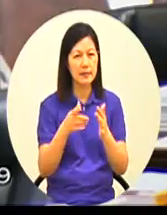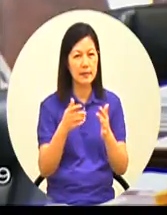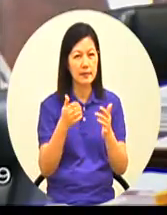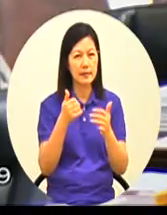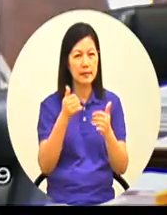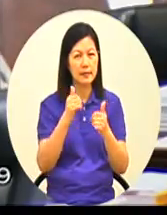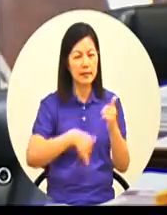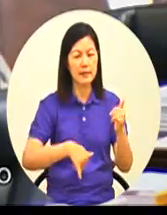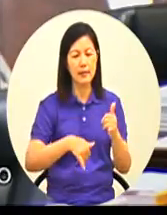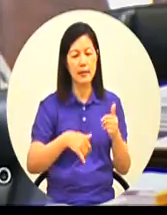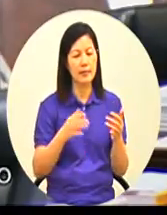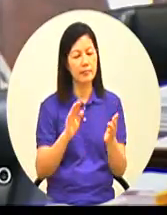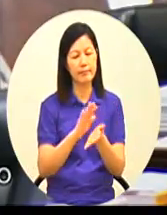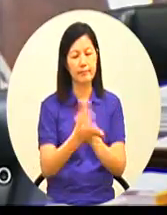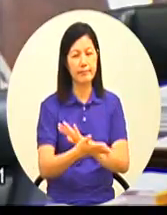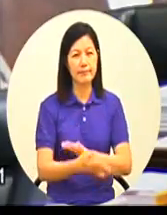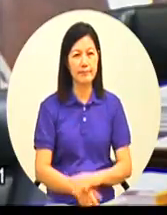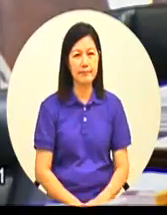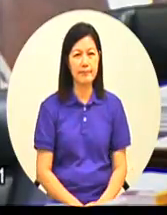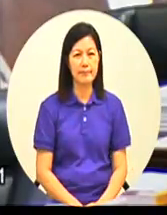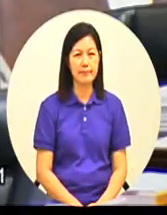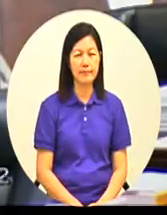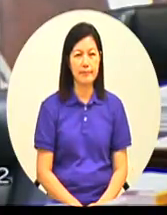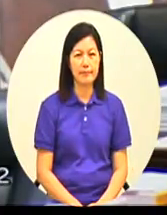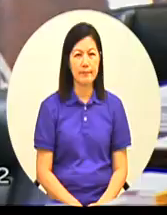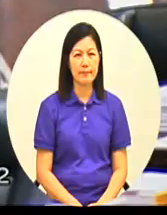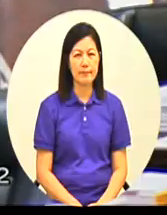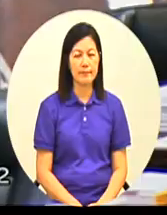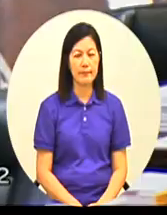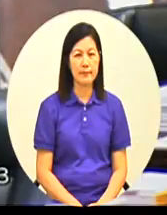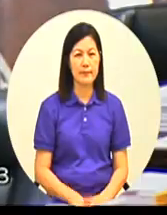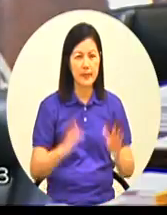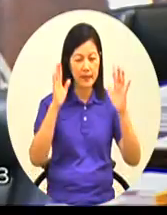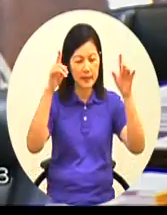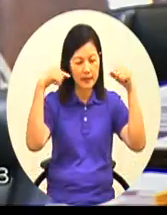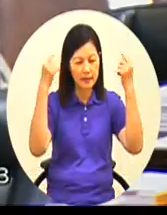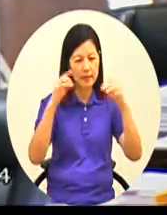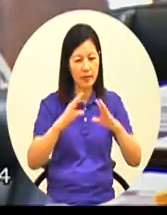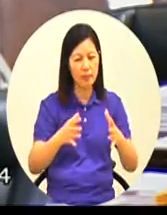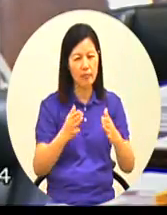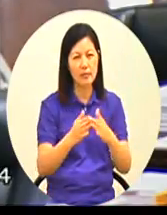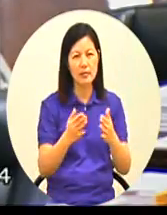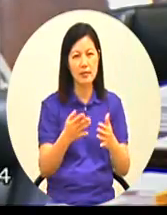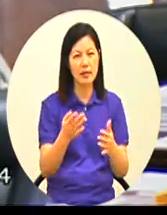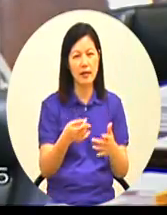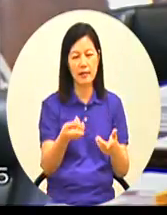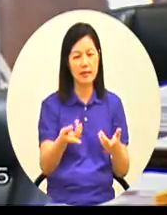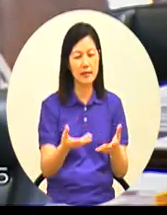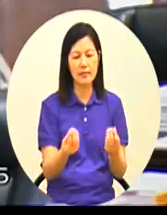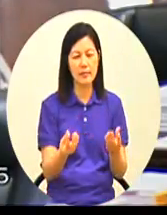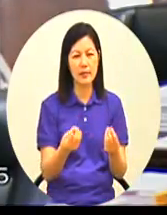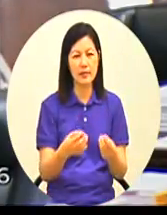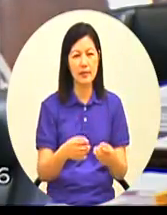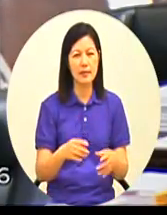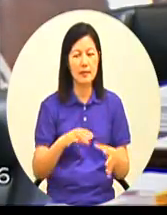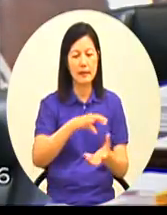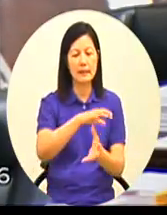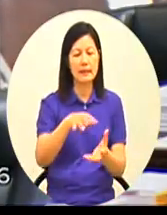普都会当选了哈，所以说哈，我们这个没有什么正常国家不正常国家了哈，在世界越乱，对我们这